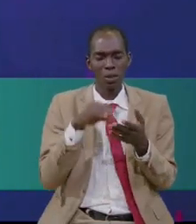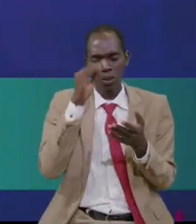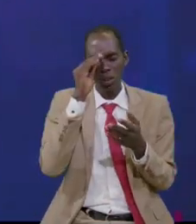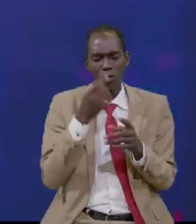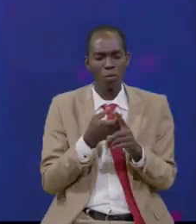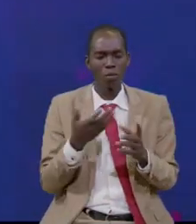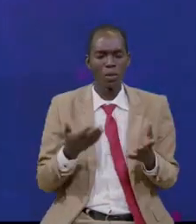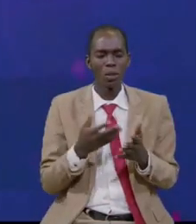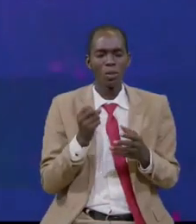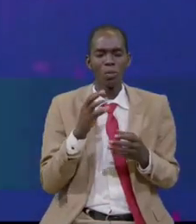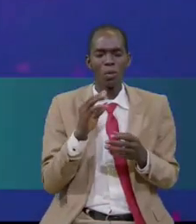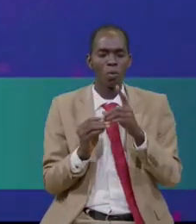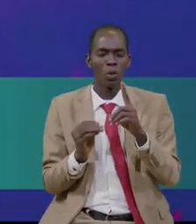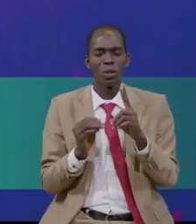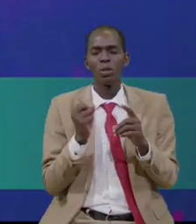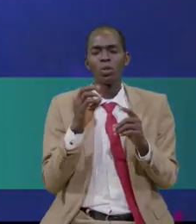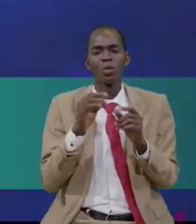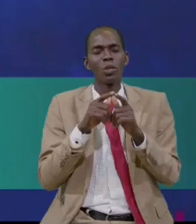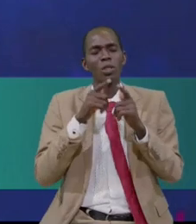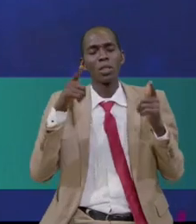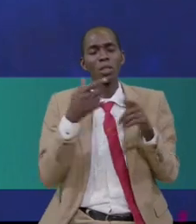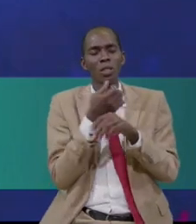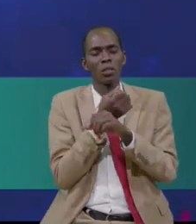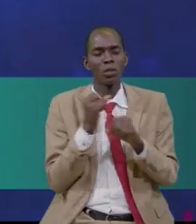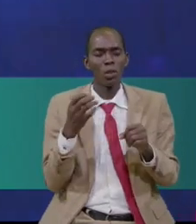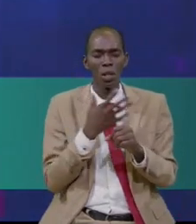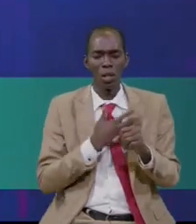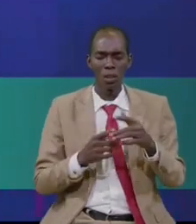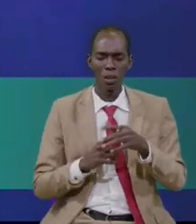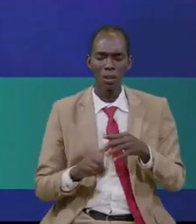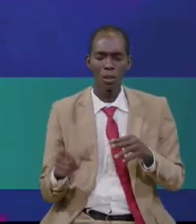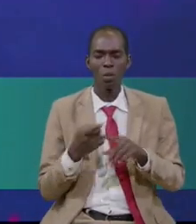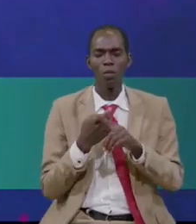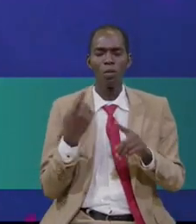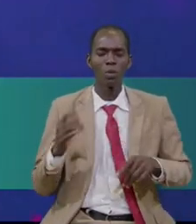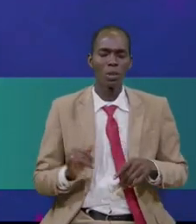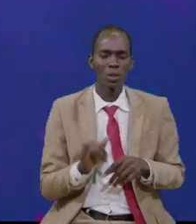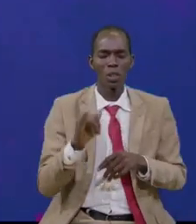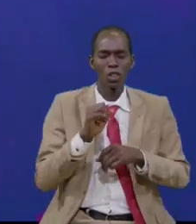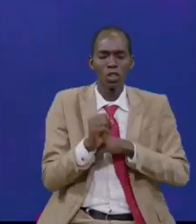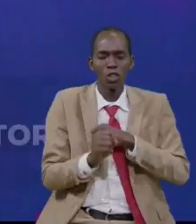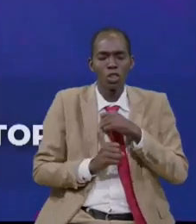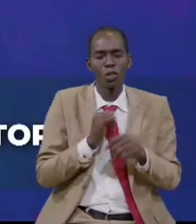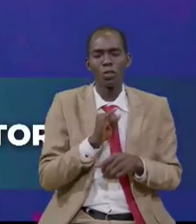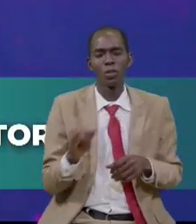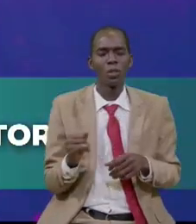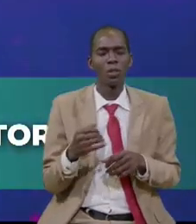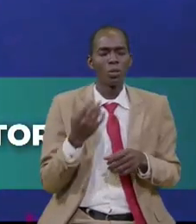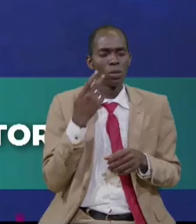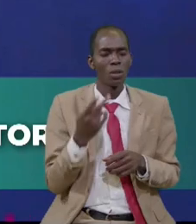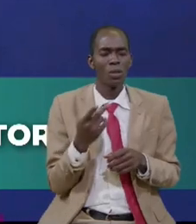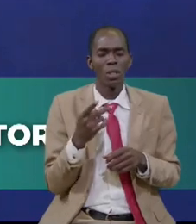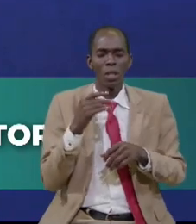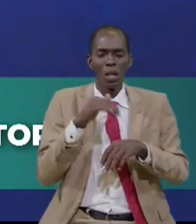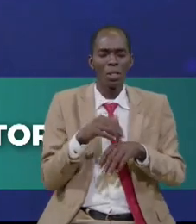Il y a trois choses à voir. Premièrement, un si grand salut et l'échappatoire des souffrances éternelles. Deuxième élément, un si grand